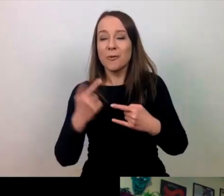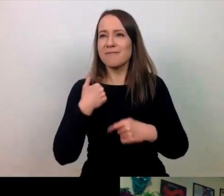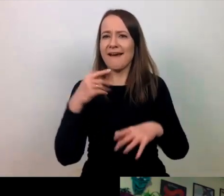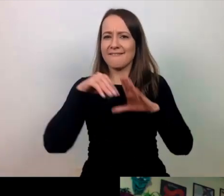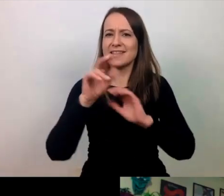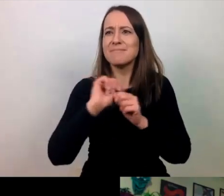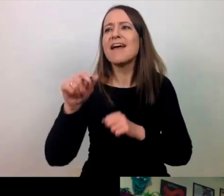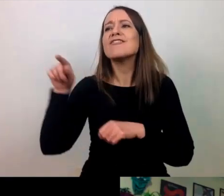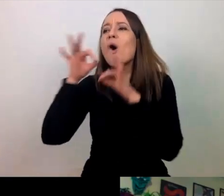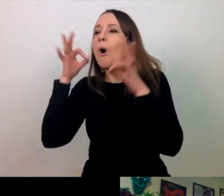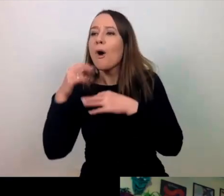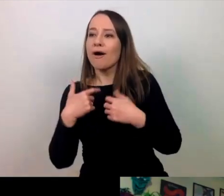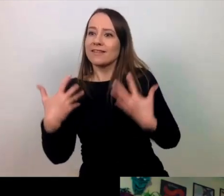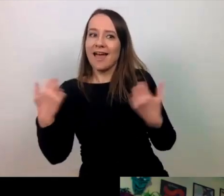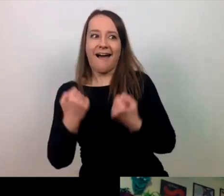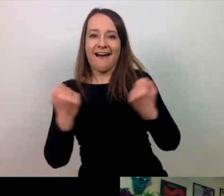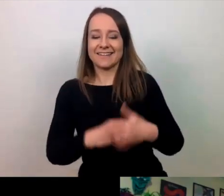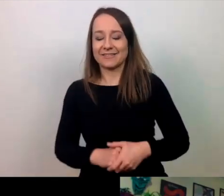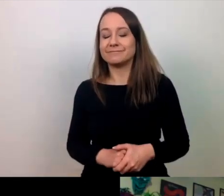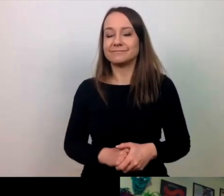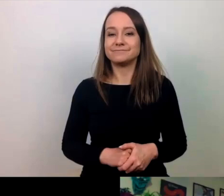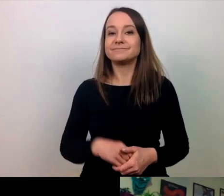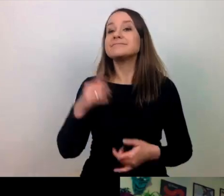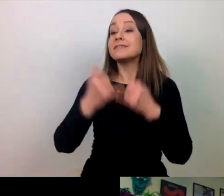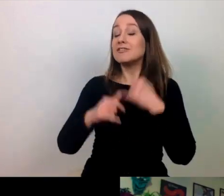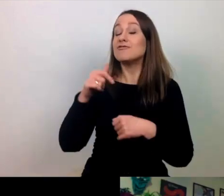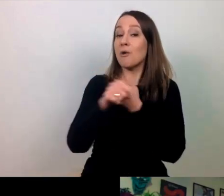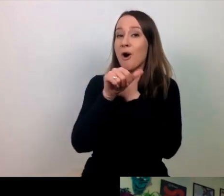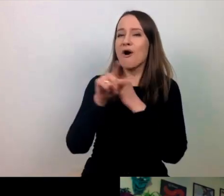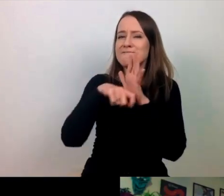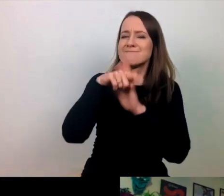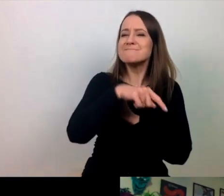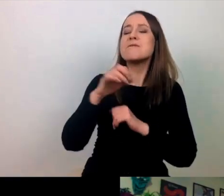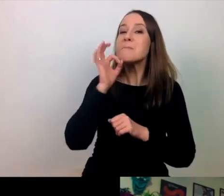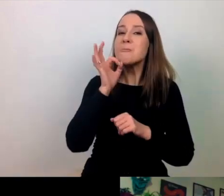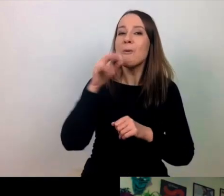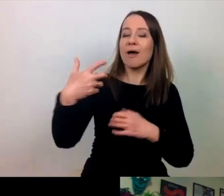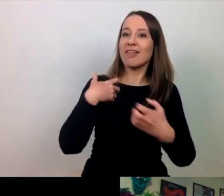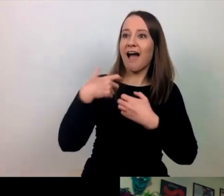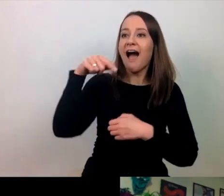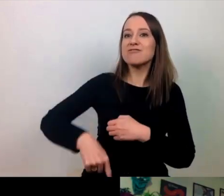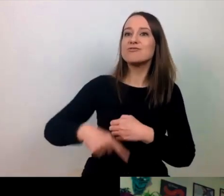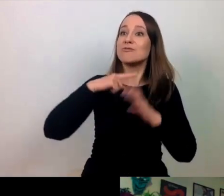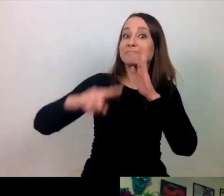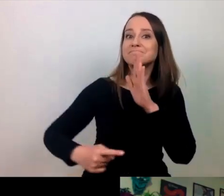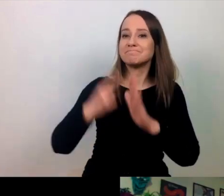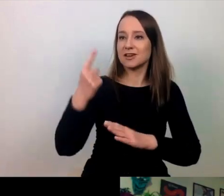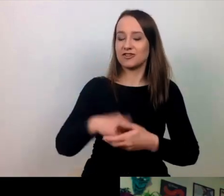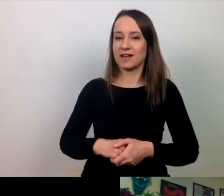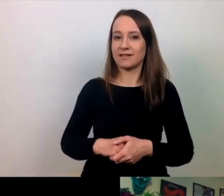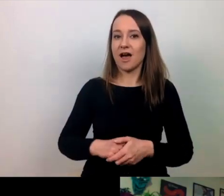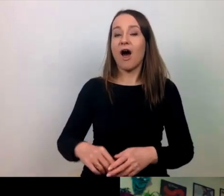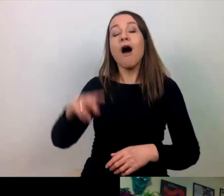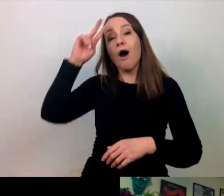współdziałać. W każdym razie, dla tego młodego aktora to jest debiut w ogóle, więc on tutaj pod skrzydłami swojego ojca, który jakby nie było,